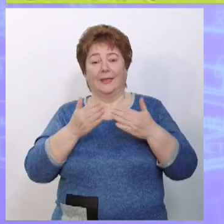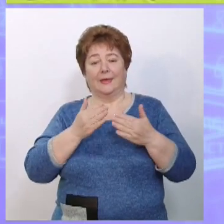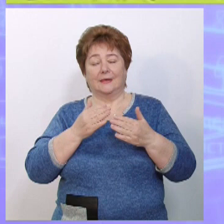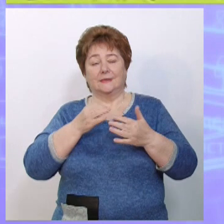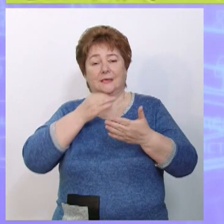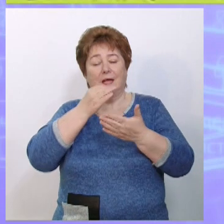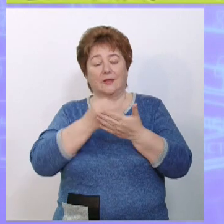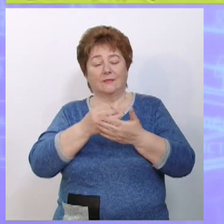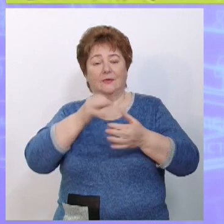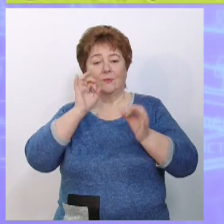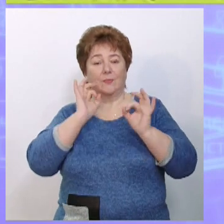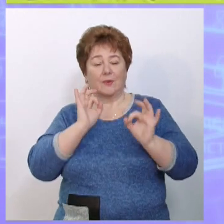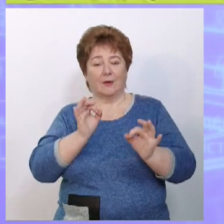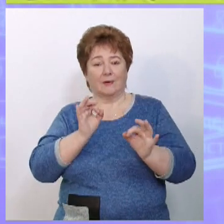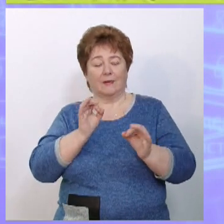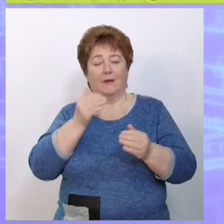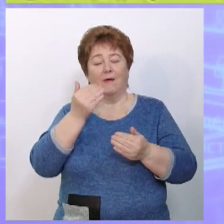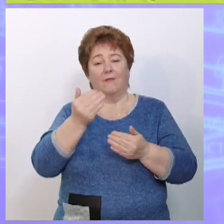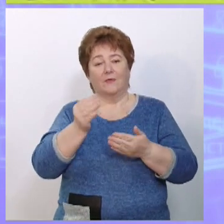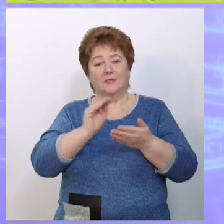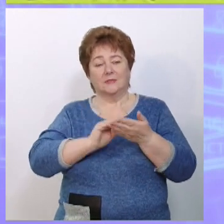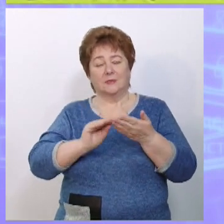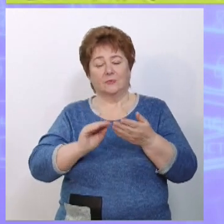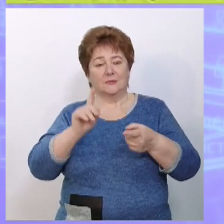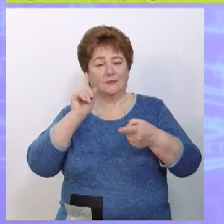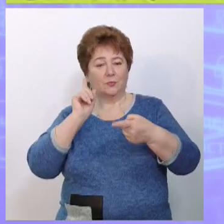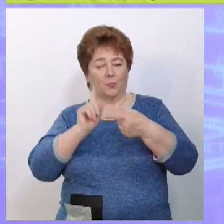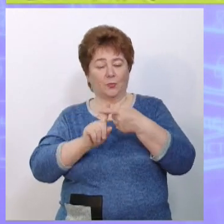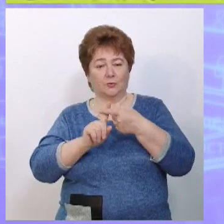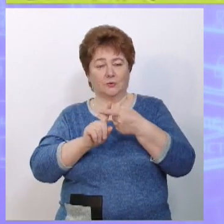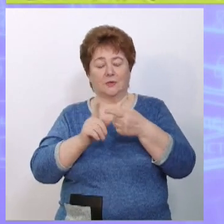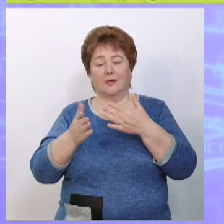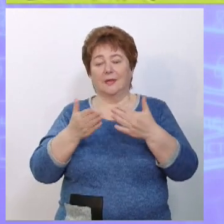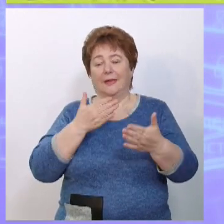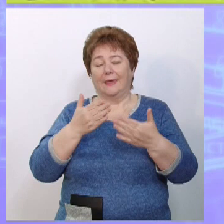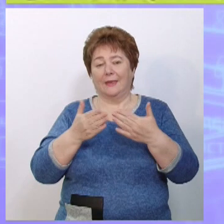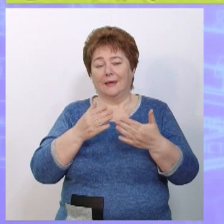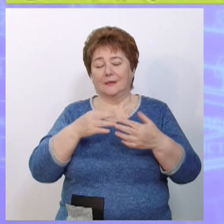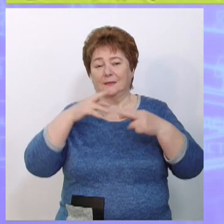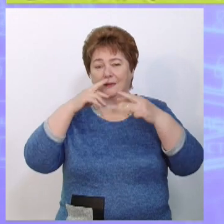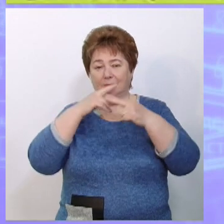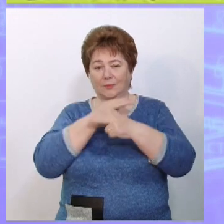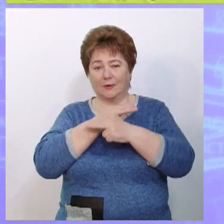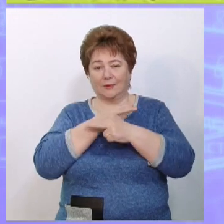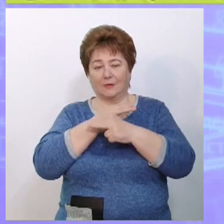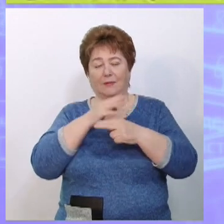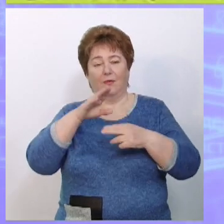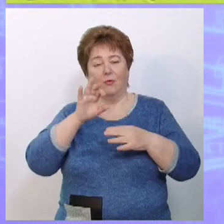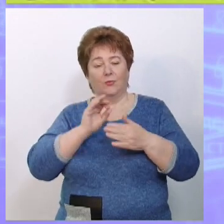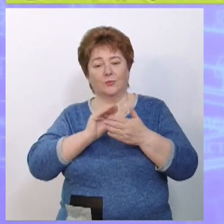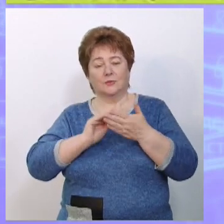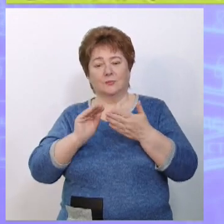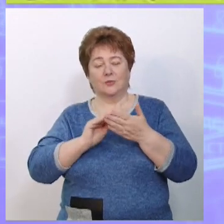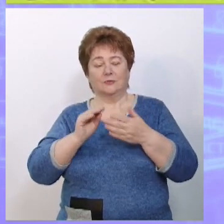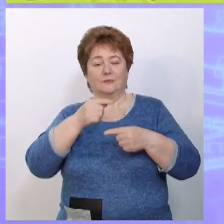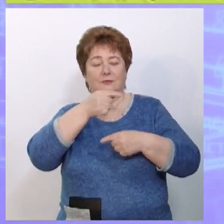Если ответ правильный, вы записываете плюс. А если неправильный, то